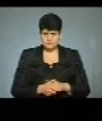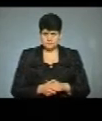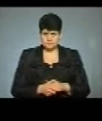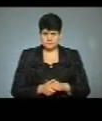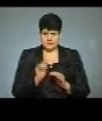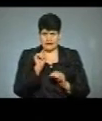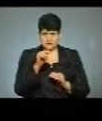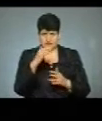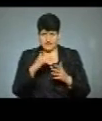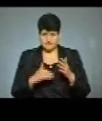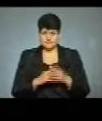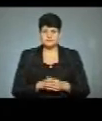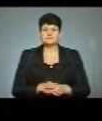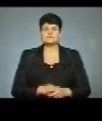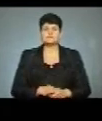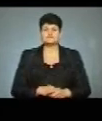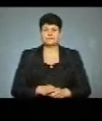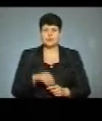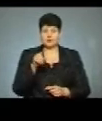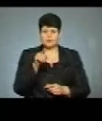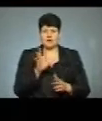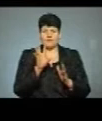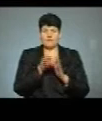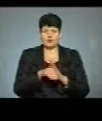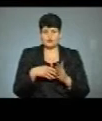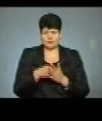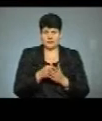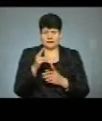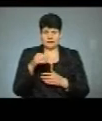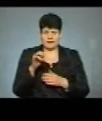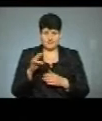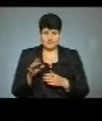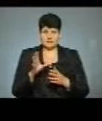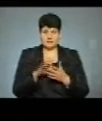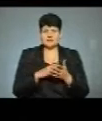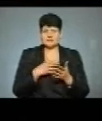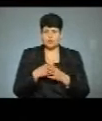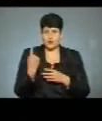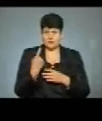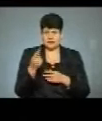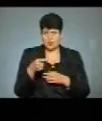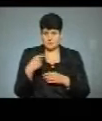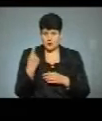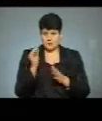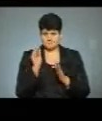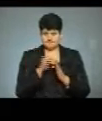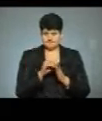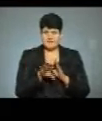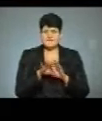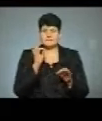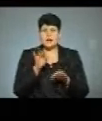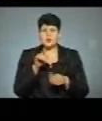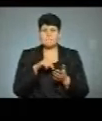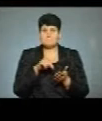Та нажимаю далі. Тут я ввожу свої дані. Далі я ввожу свою область, Тернопільська область. Вибираю